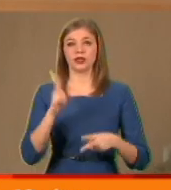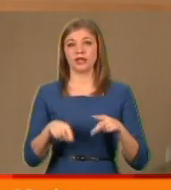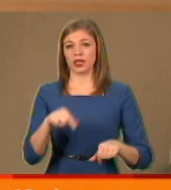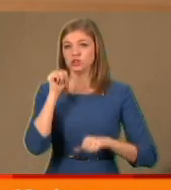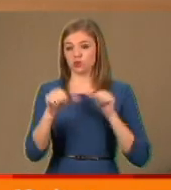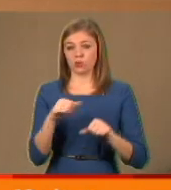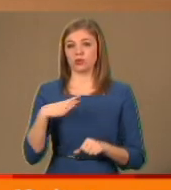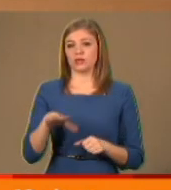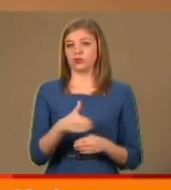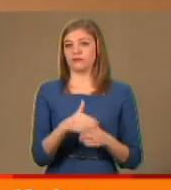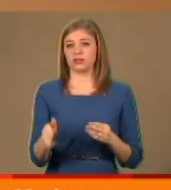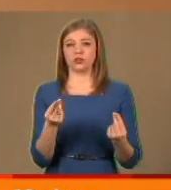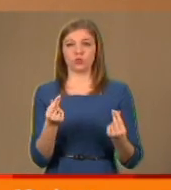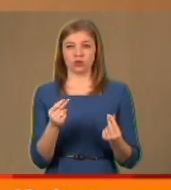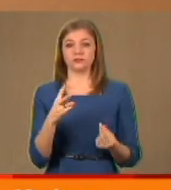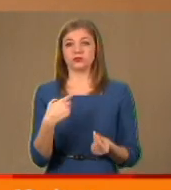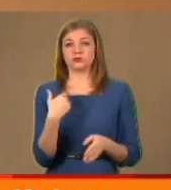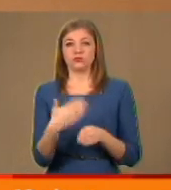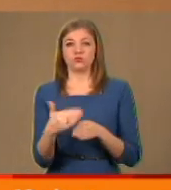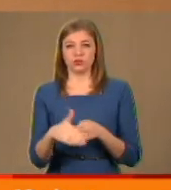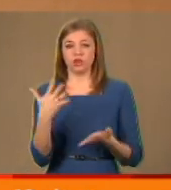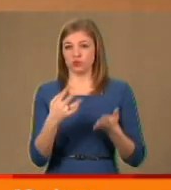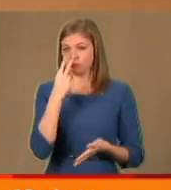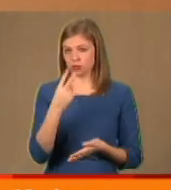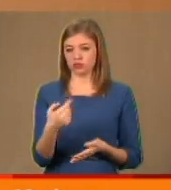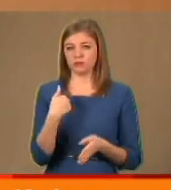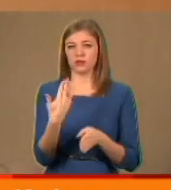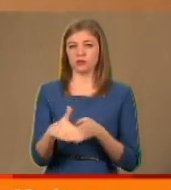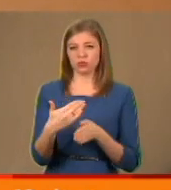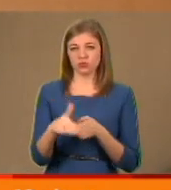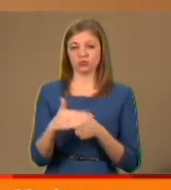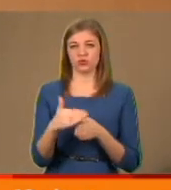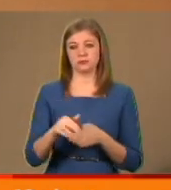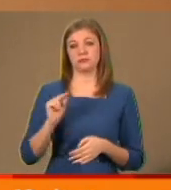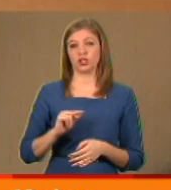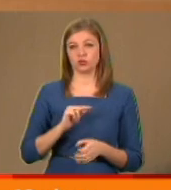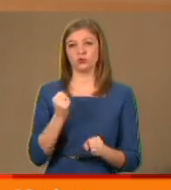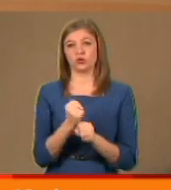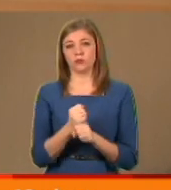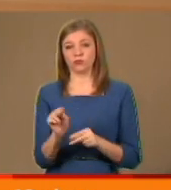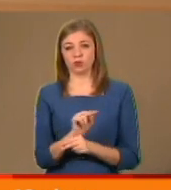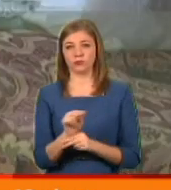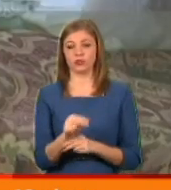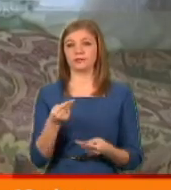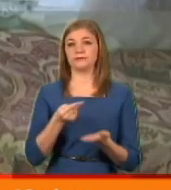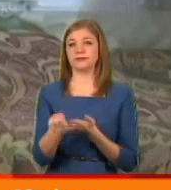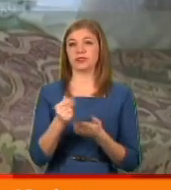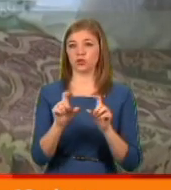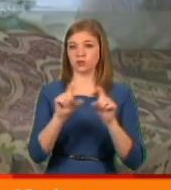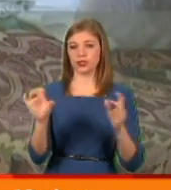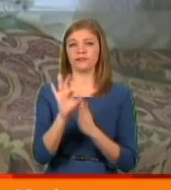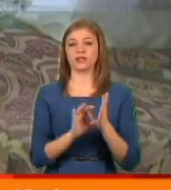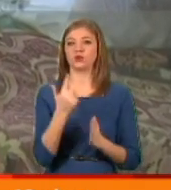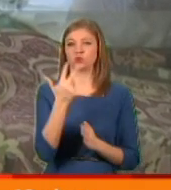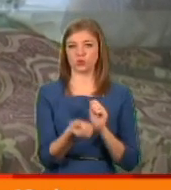року не було виділено ще коштів. Ми по чуть-чуть, якщо ви бачите, ми по чуть-чуть працюємо, робимо ремонт. Фінансується заклад